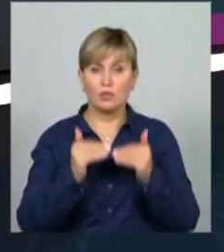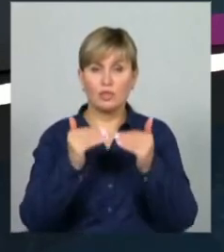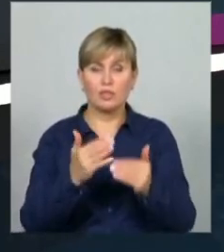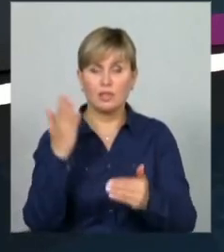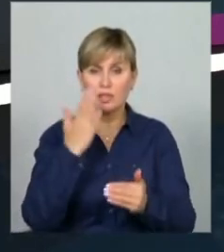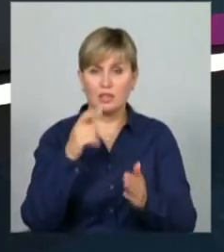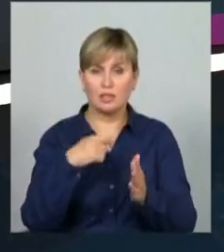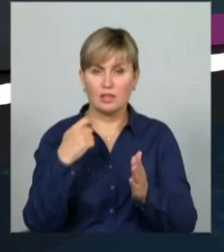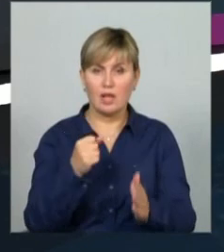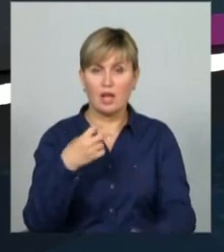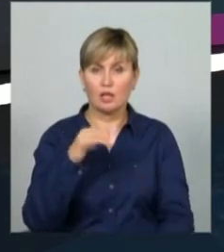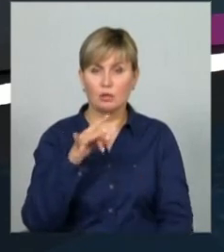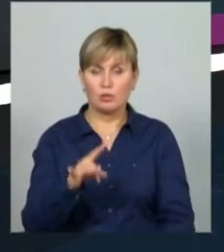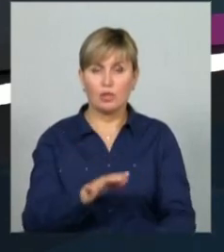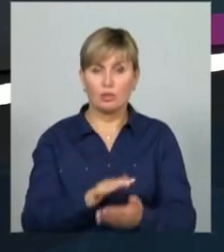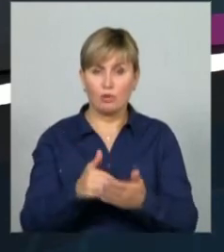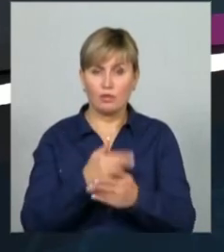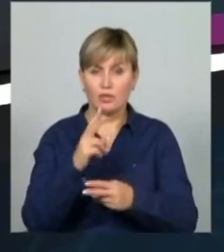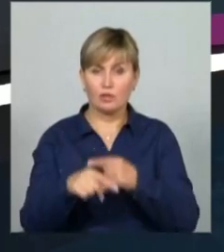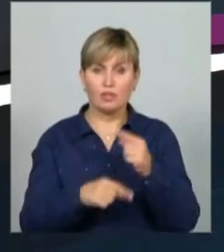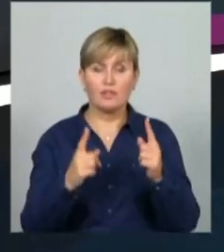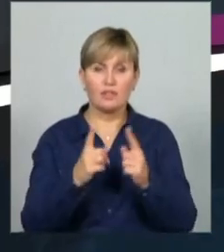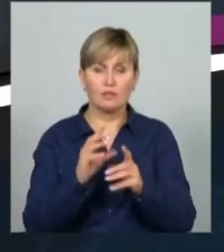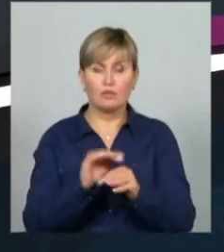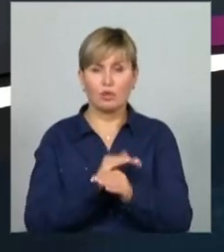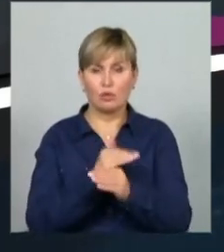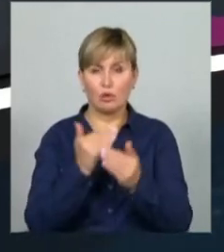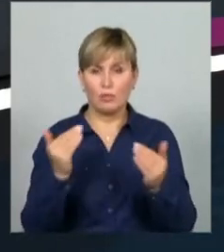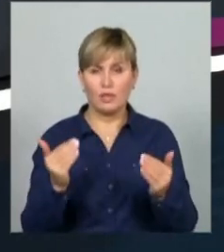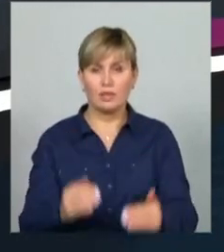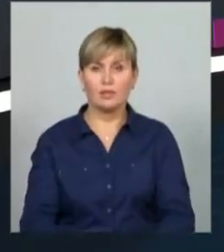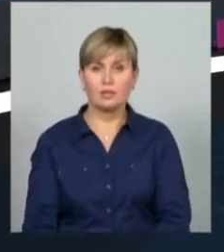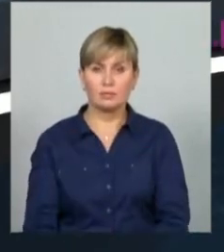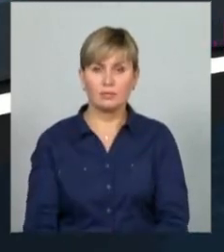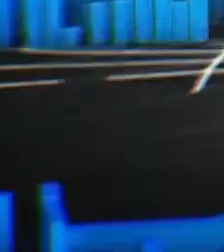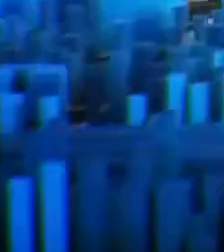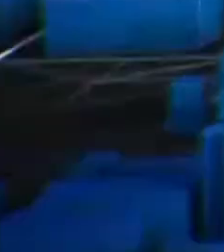премьеру сериала «Айнурдың Армана». Я же с вами прощаюсь. Всего доброго. До встречи.